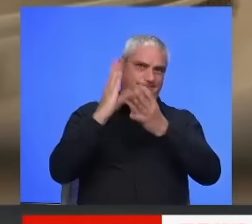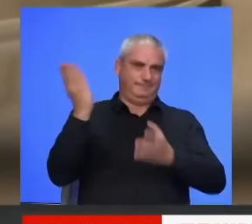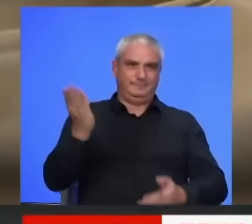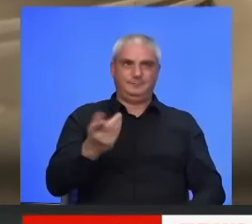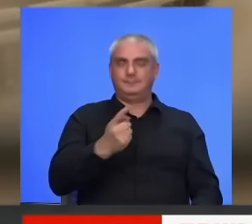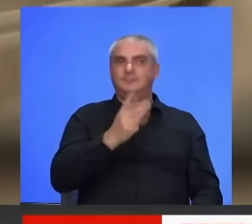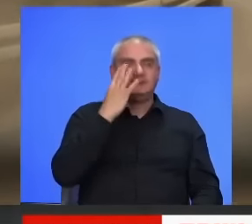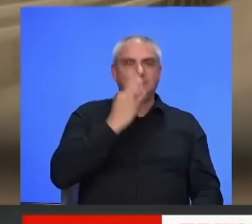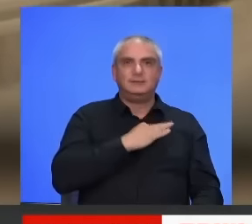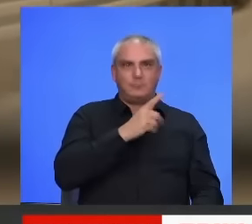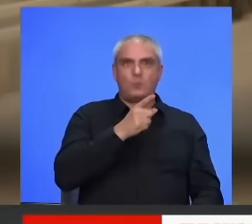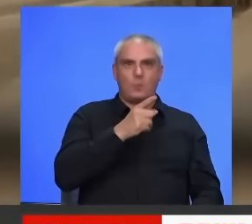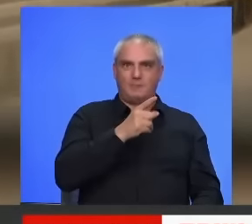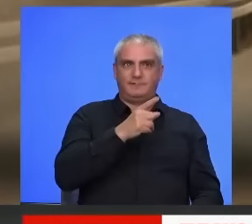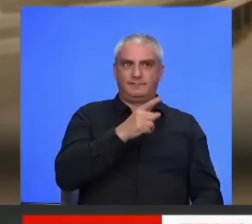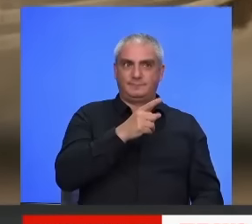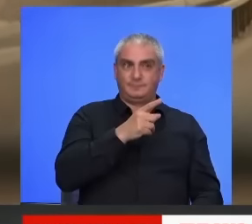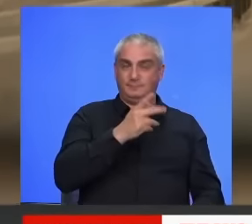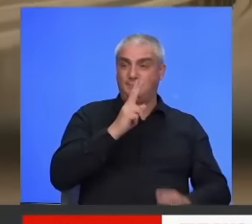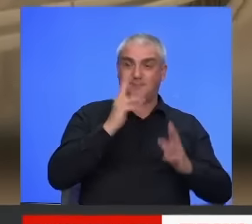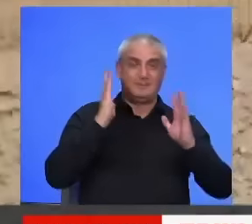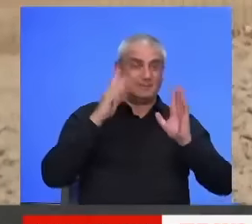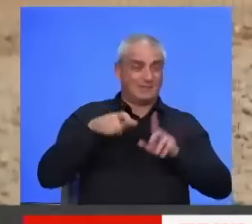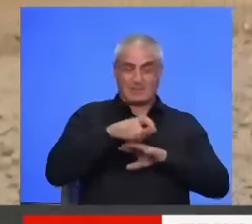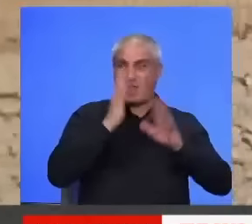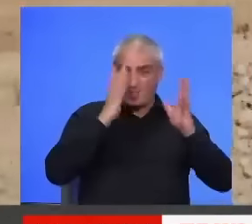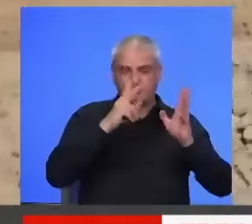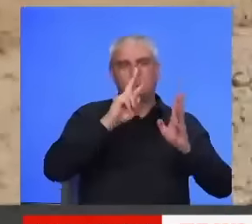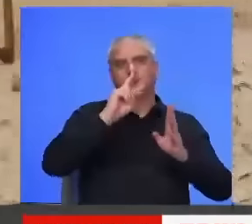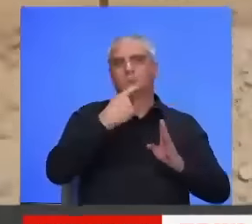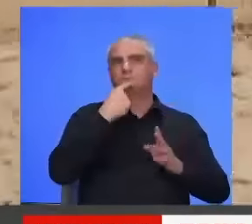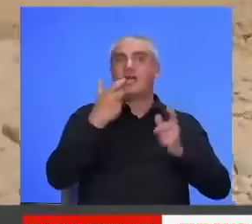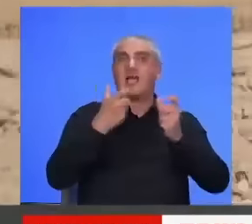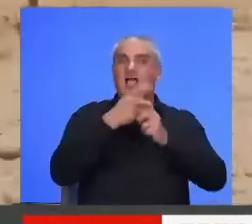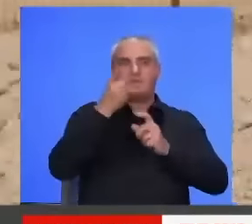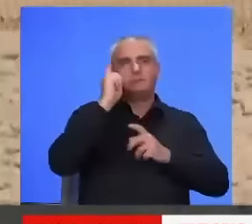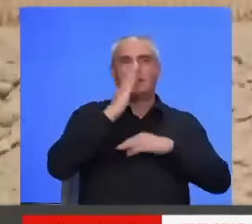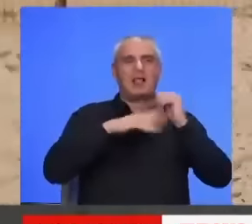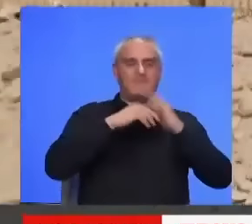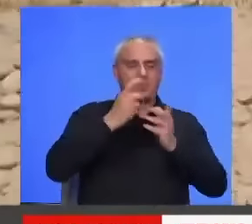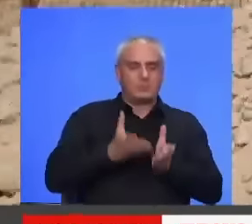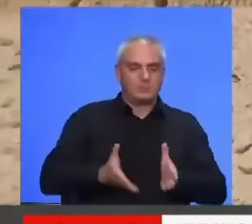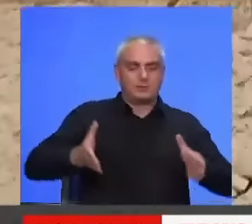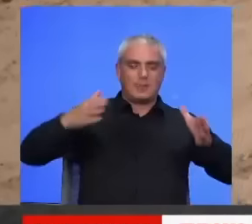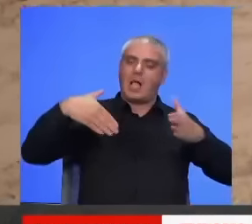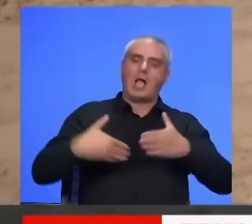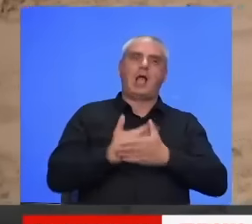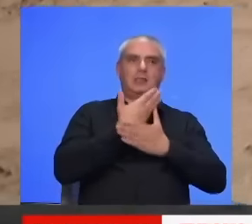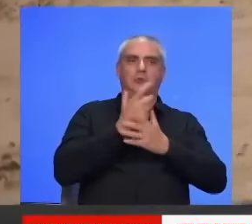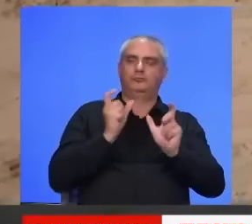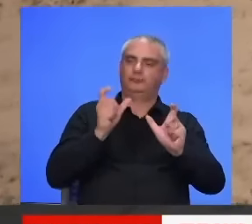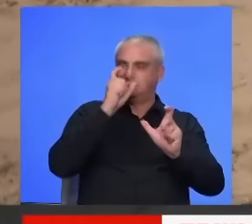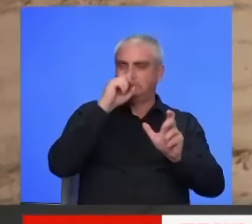שימו לב לסיפור הזה. לאחר אסון אשלים נקבע שוב כי על רותם אמפרט לבנות בריכת שפחים חדשה שתמנע את